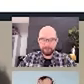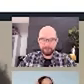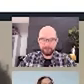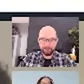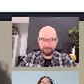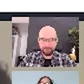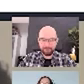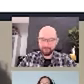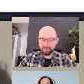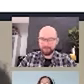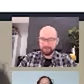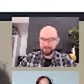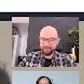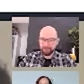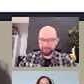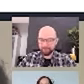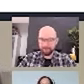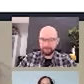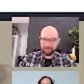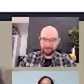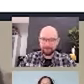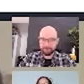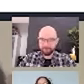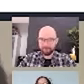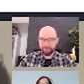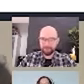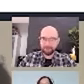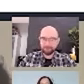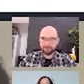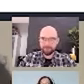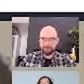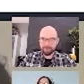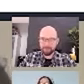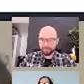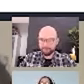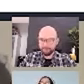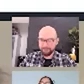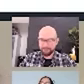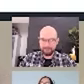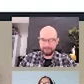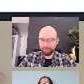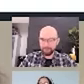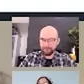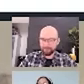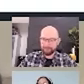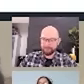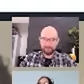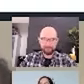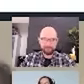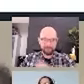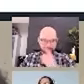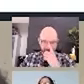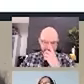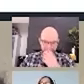O, słychać mnie? Proszę o potwierdzenie. Wspaniale. Kamil mówił o otwartych zasobach, ale mówił też dużo o klimacie, a ja